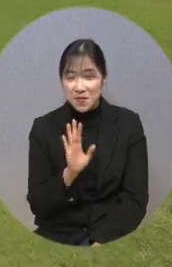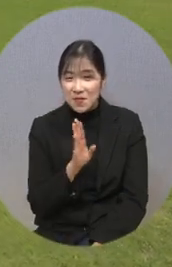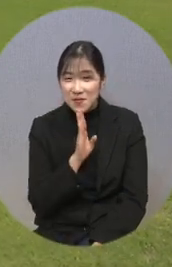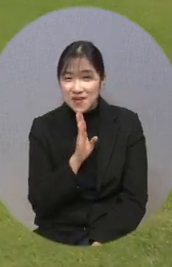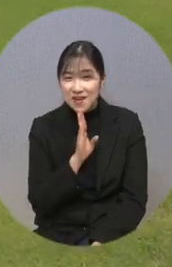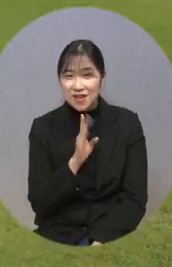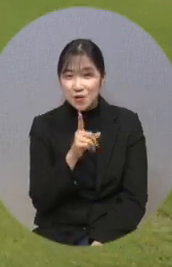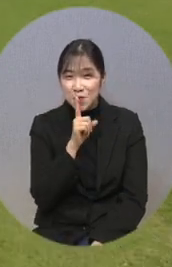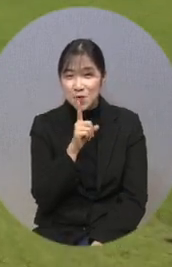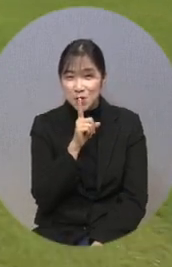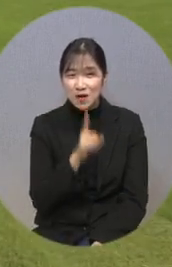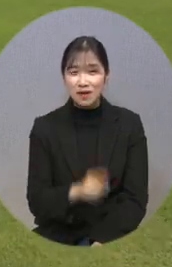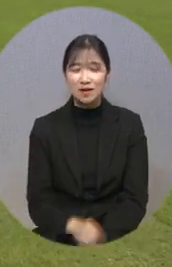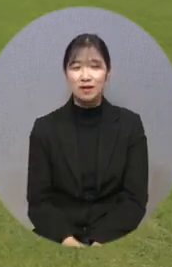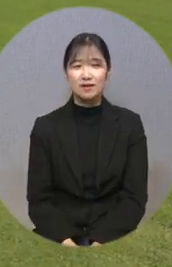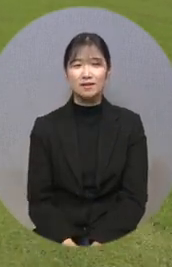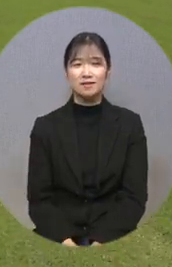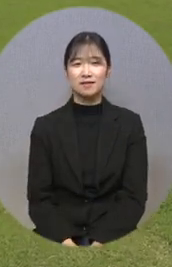못 봤지 양.